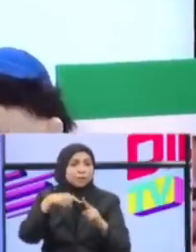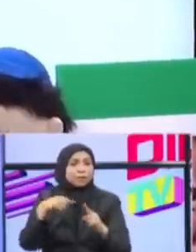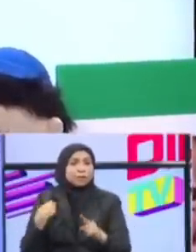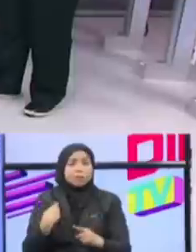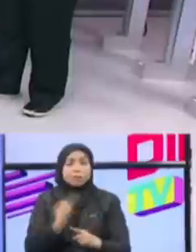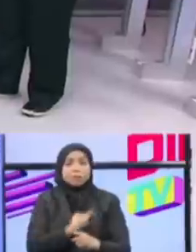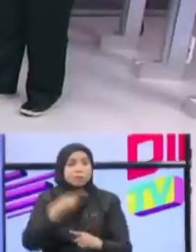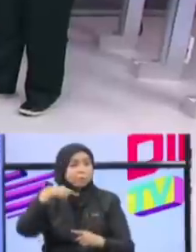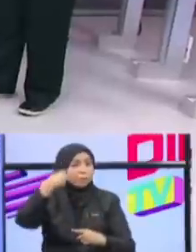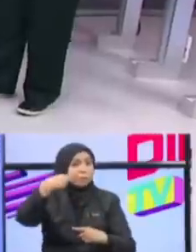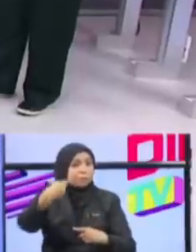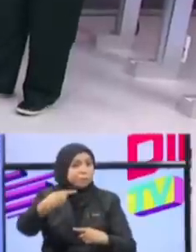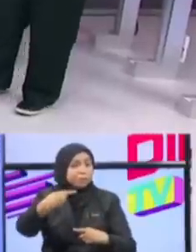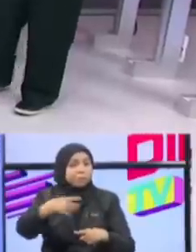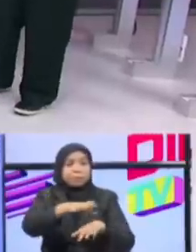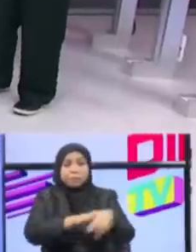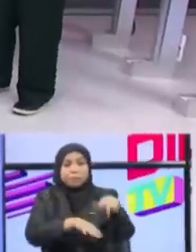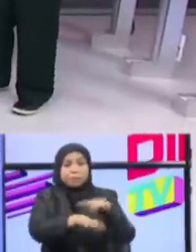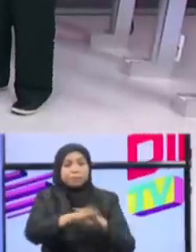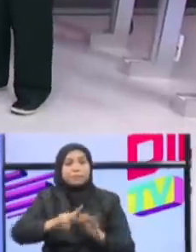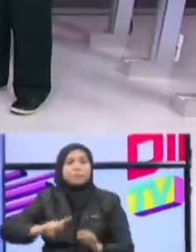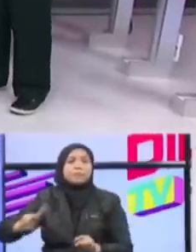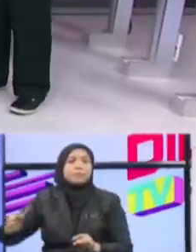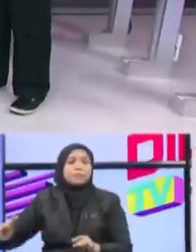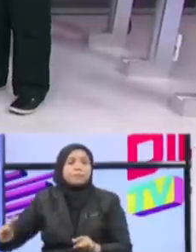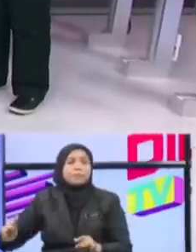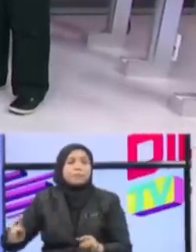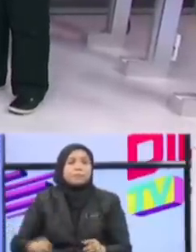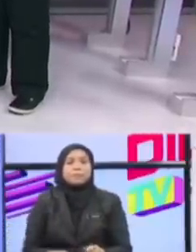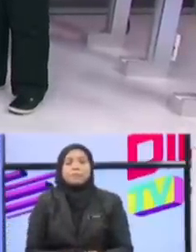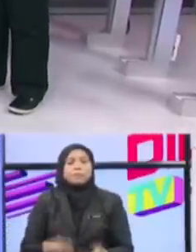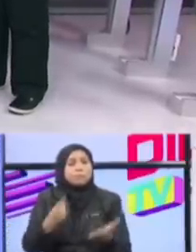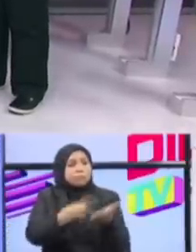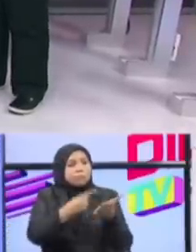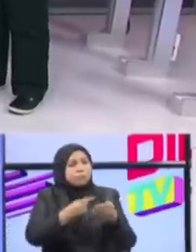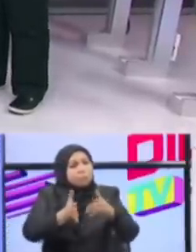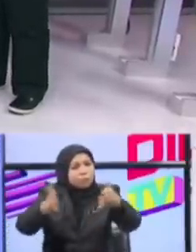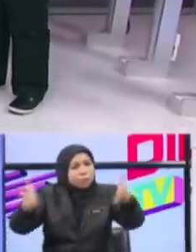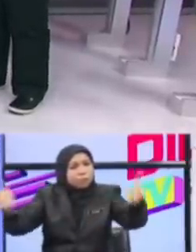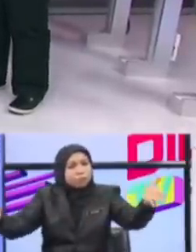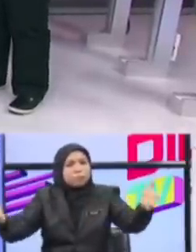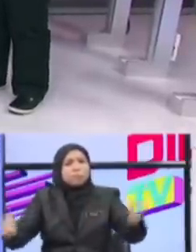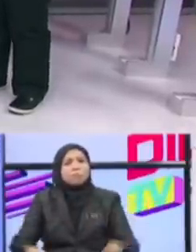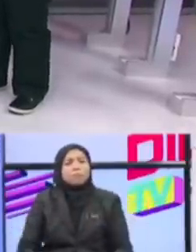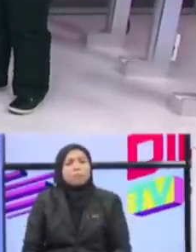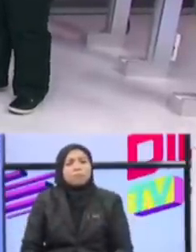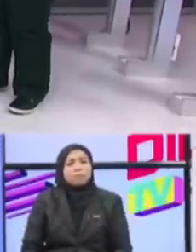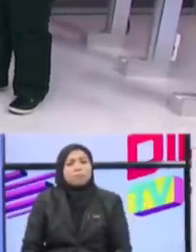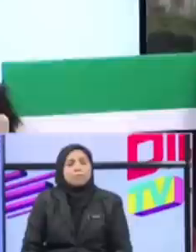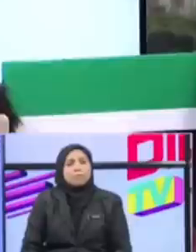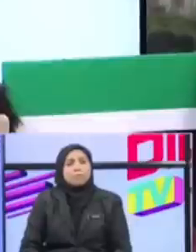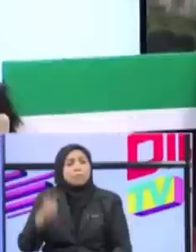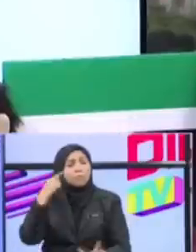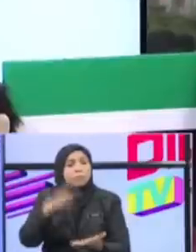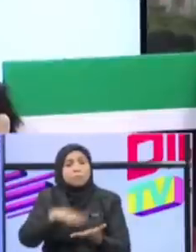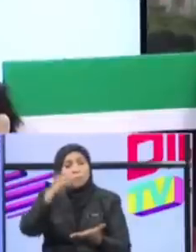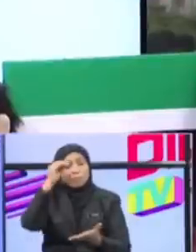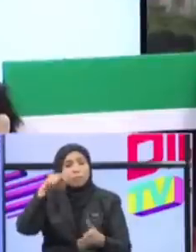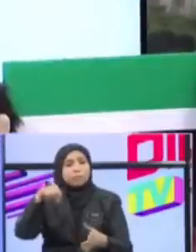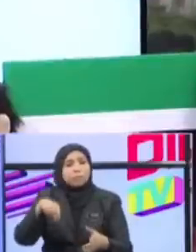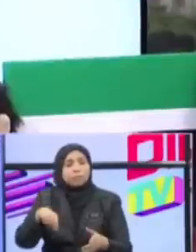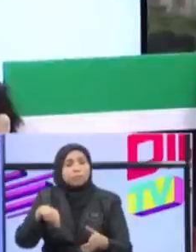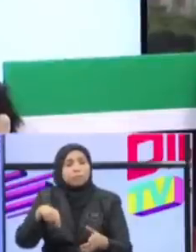pengampunan kanak-kanak ini dia punya perbincangan adalah sangat luas dan pentingnya subjek pendidikan kesehatan ini